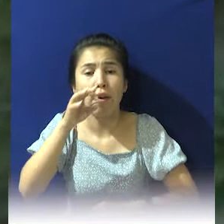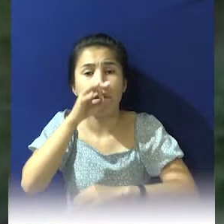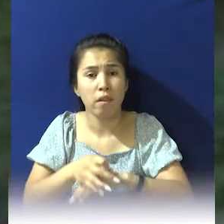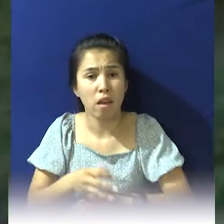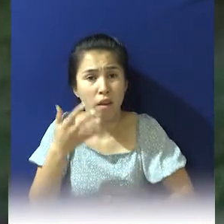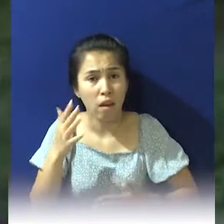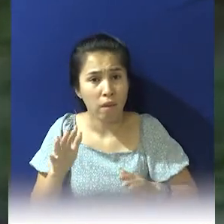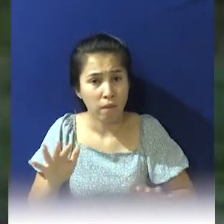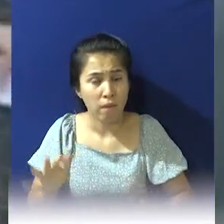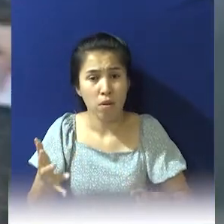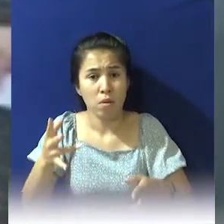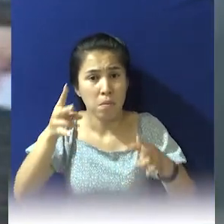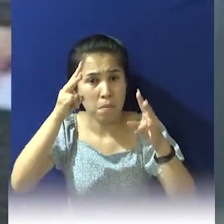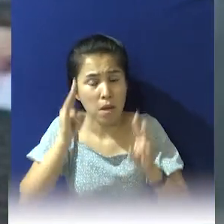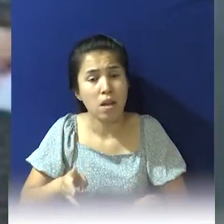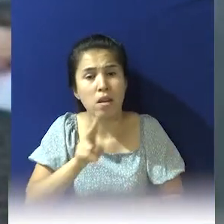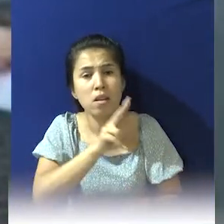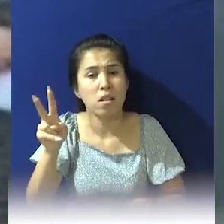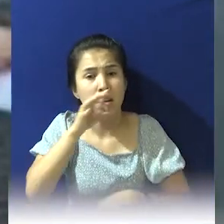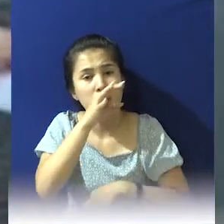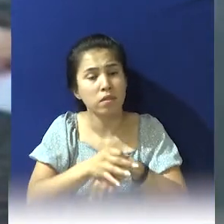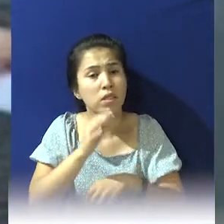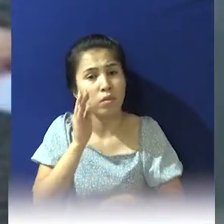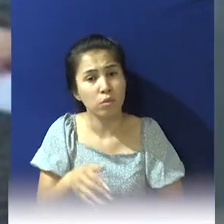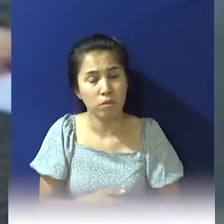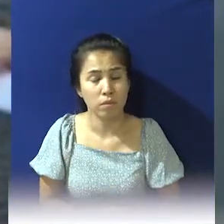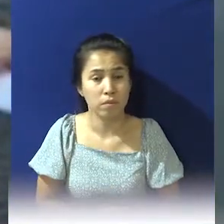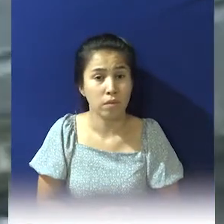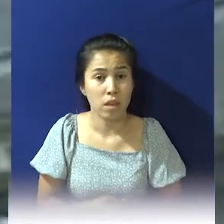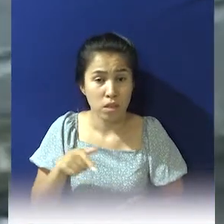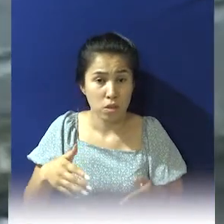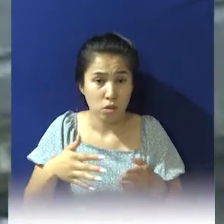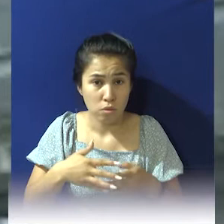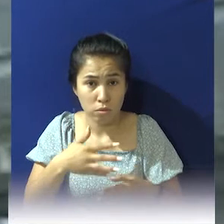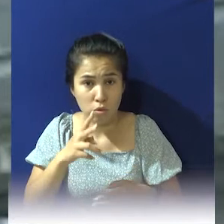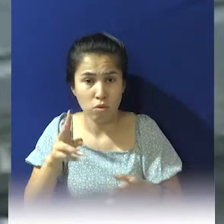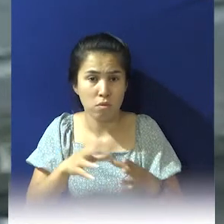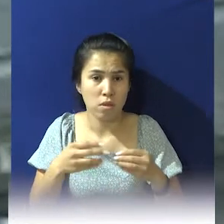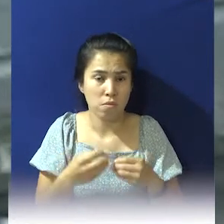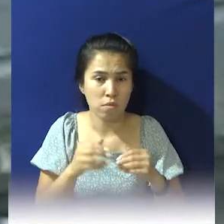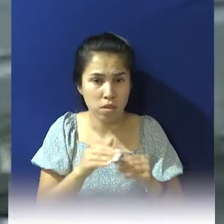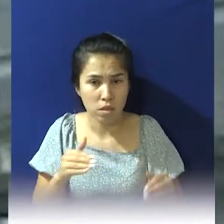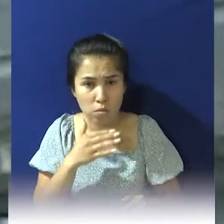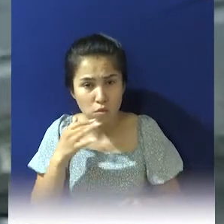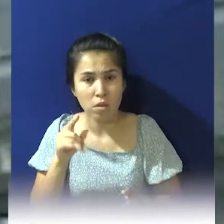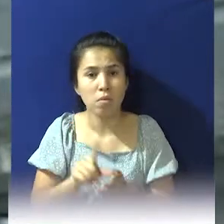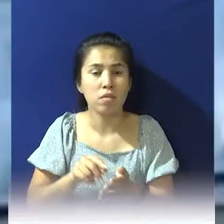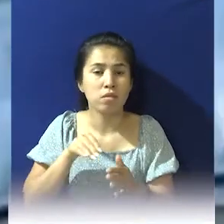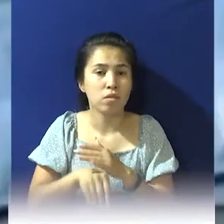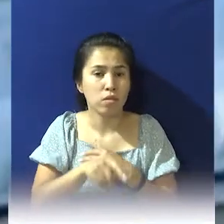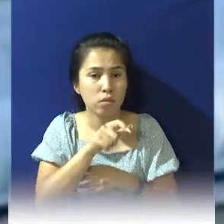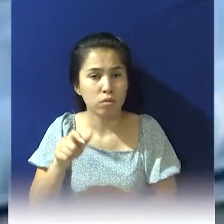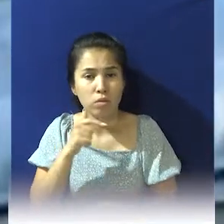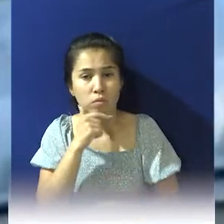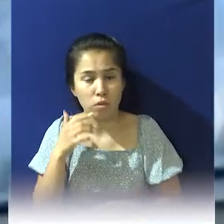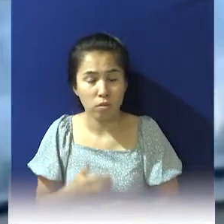за тот или иной дом, больная тема для жителей городских многоэтажек. На очередном собрании с представителем ответственной организации жильцами был